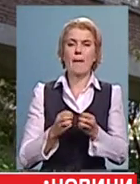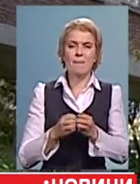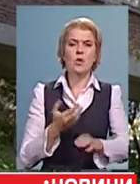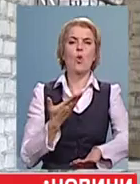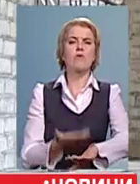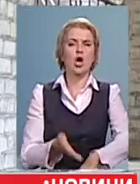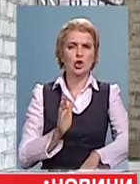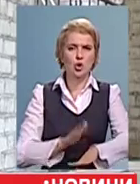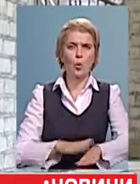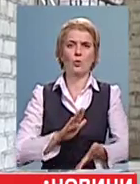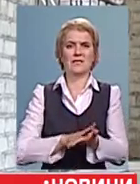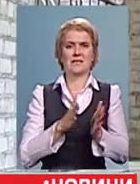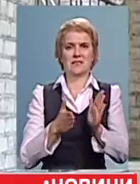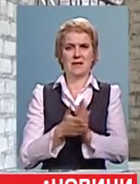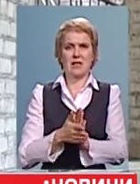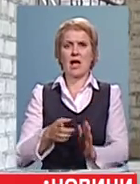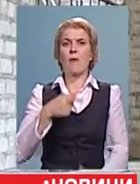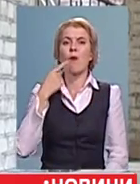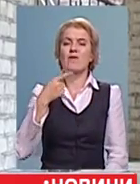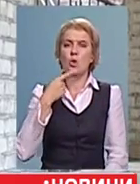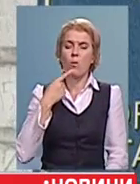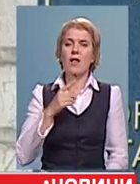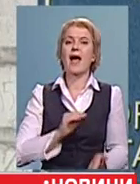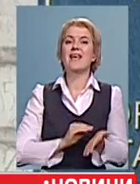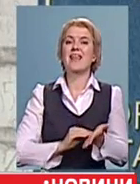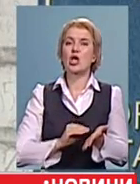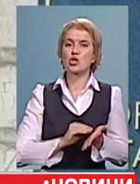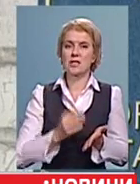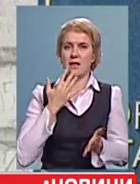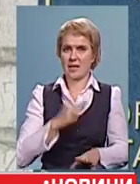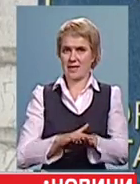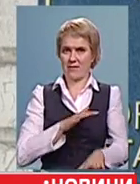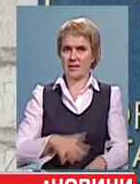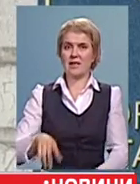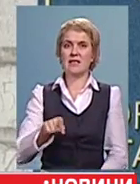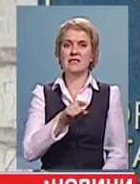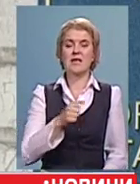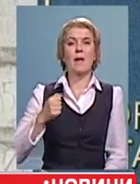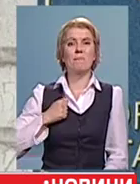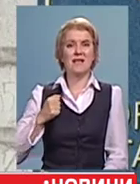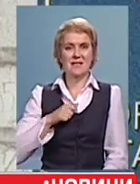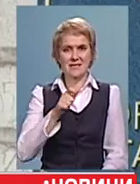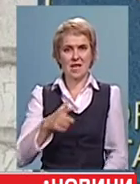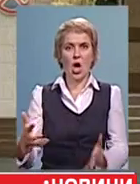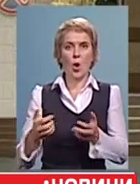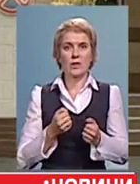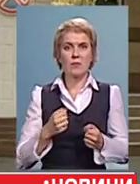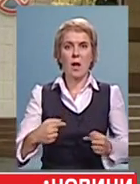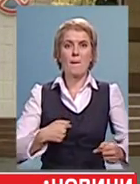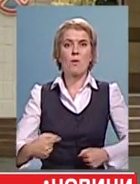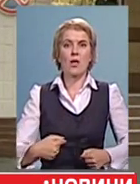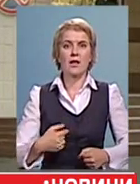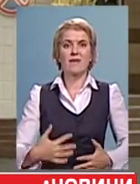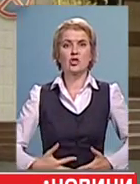повідомила новинам на першому речниця Нацгвардії Світлана Павловська. Ці бійці отримали осколкові поранення в живіт та в голову. Один